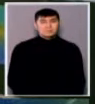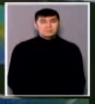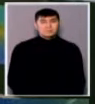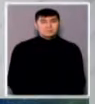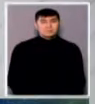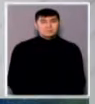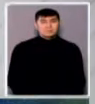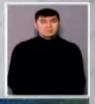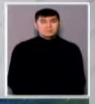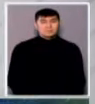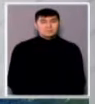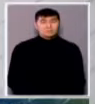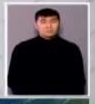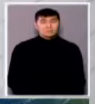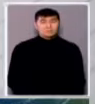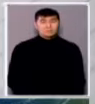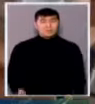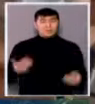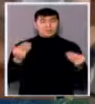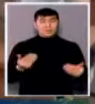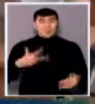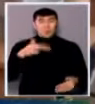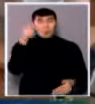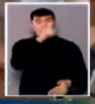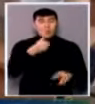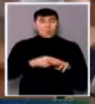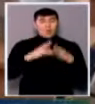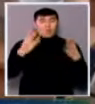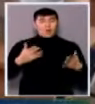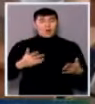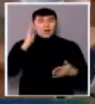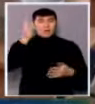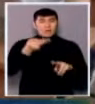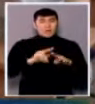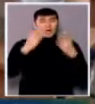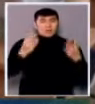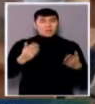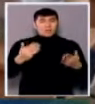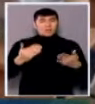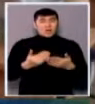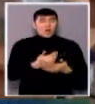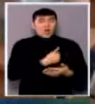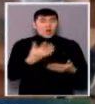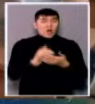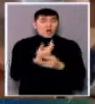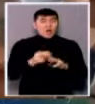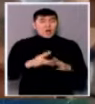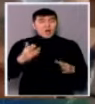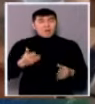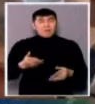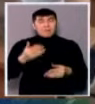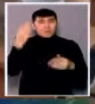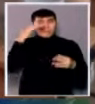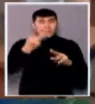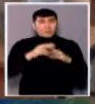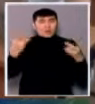болады. Біз осы 30 жылдағы жетістіктер мен алдағы міндеттерге жетуіміз үшін білімді болуымыз